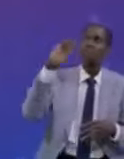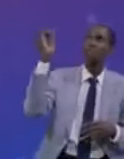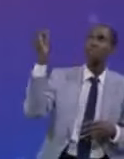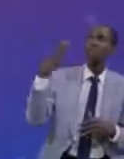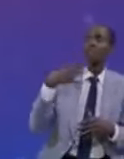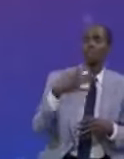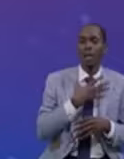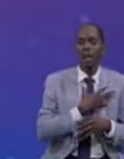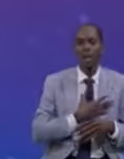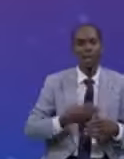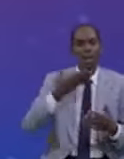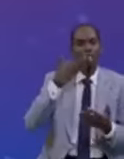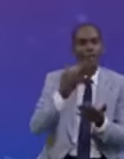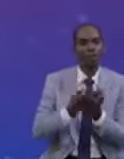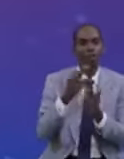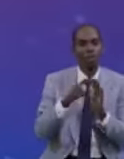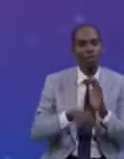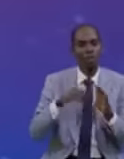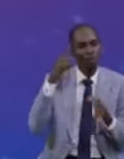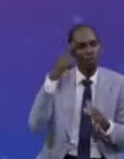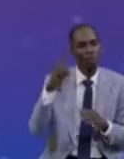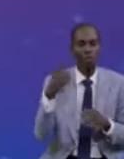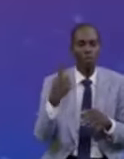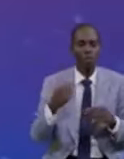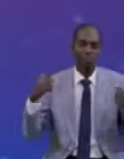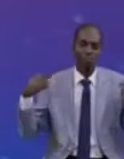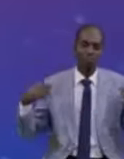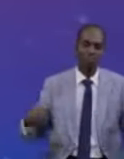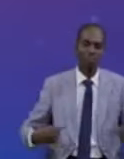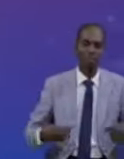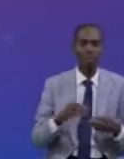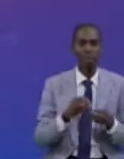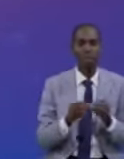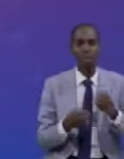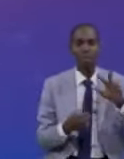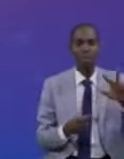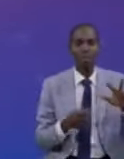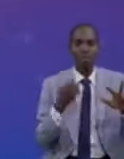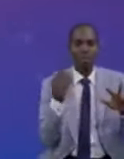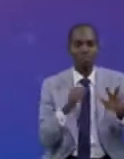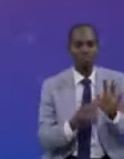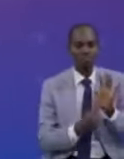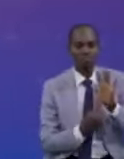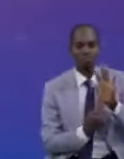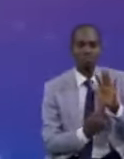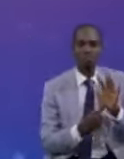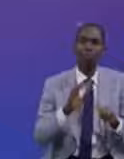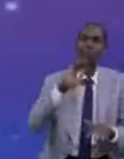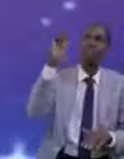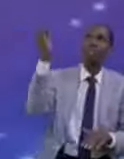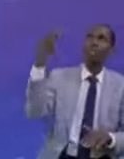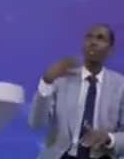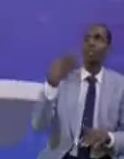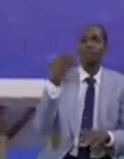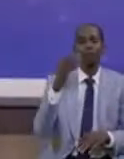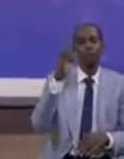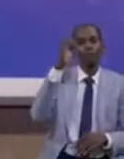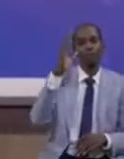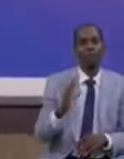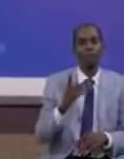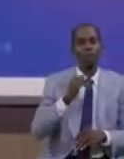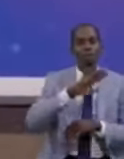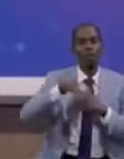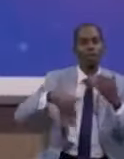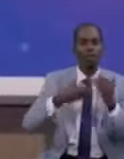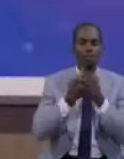qui sont affligés troisièmement la grâce de Dieu le Tout-Puissant manifesté